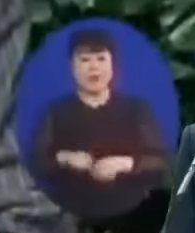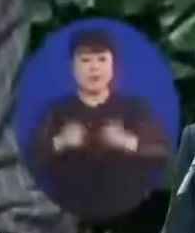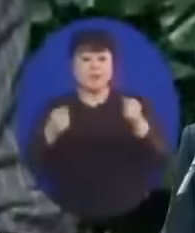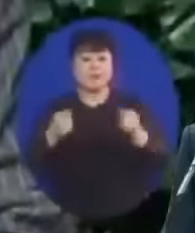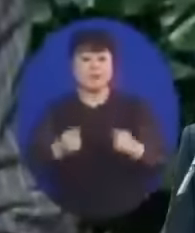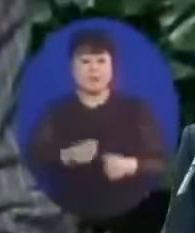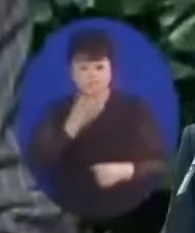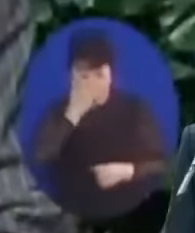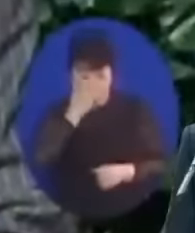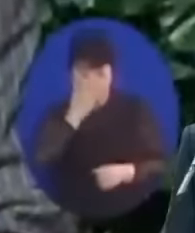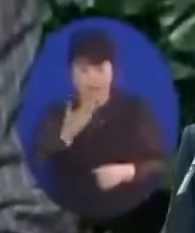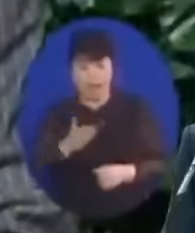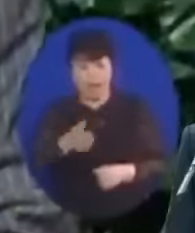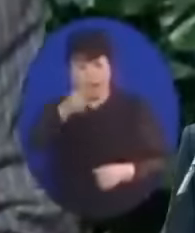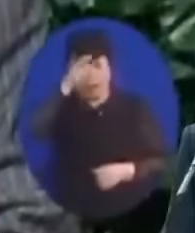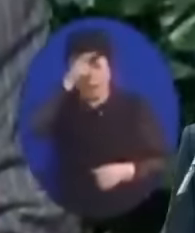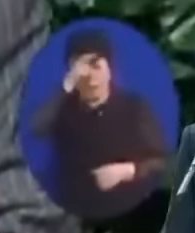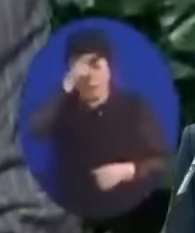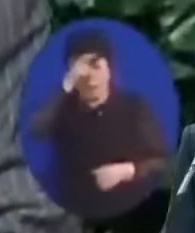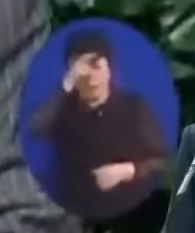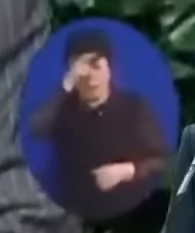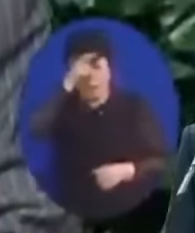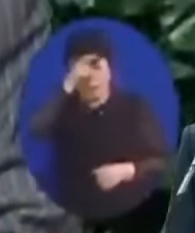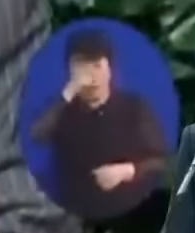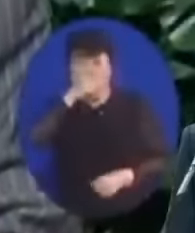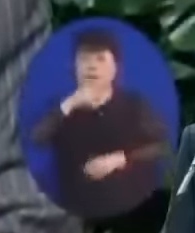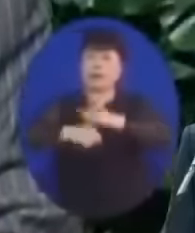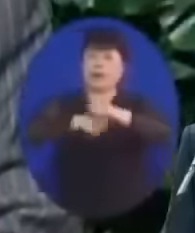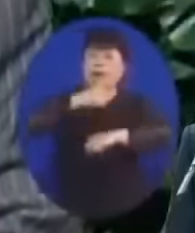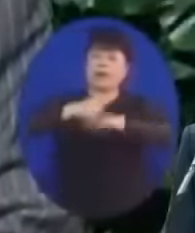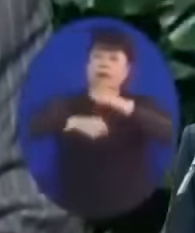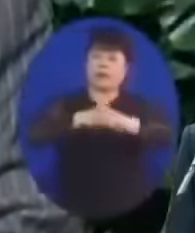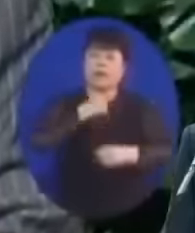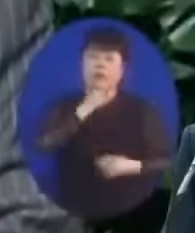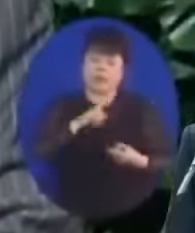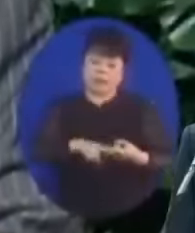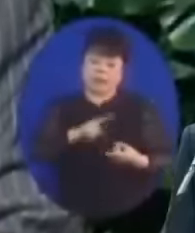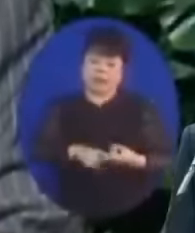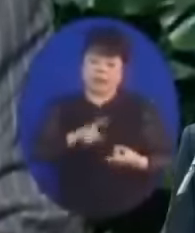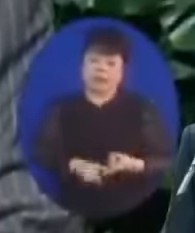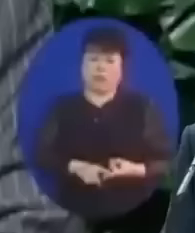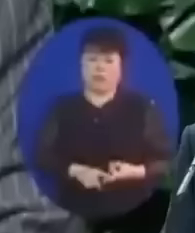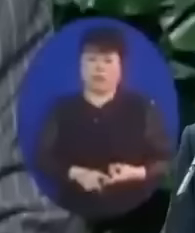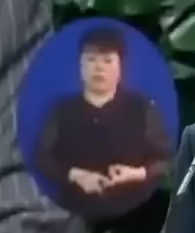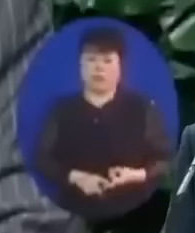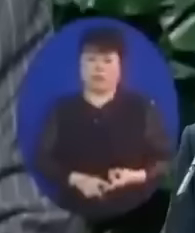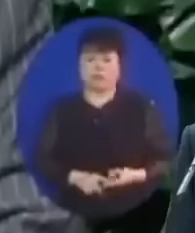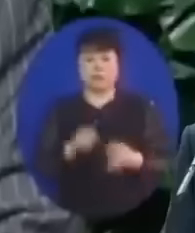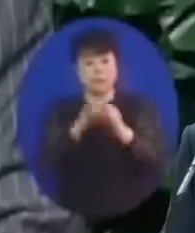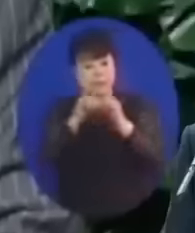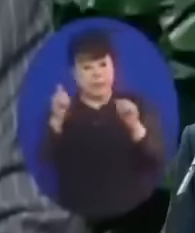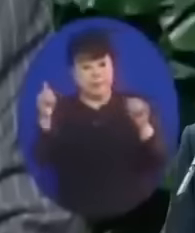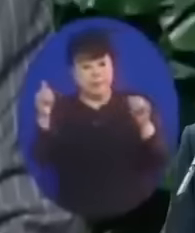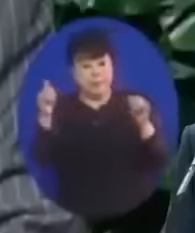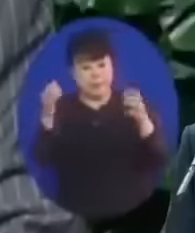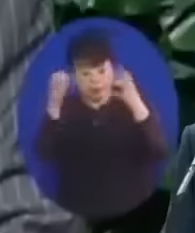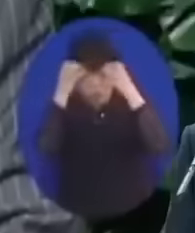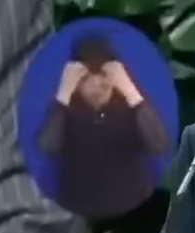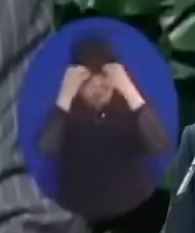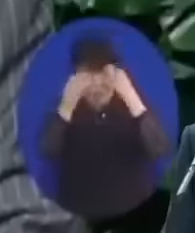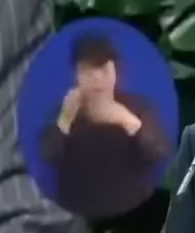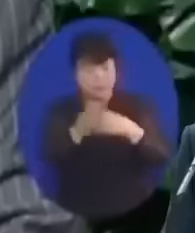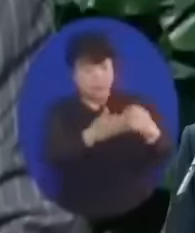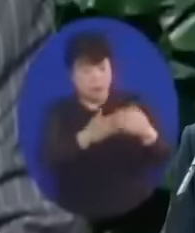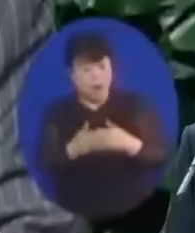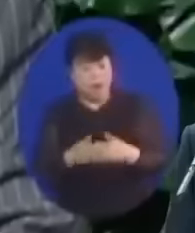깨어지고 순종하는 것입니다. 고집을 부르고 자기 멋대로 살고 자기 원하는 대로 가려고 하던 사람이 고난을